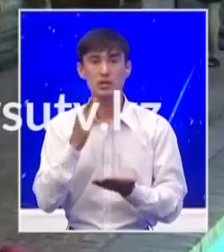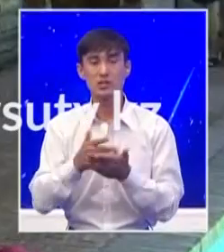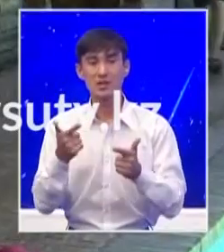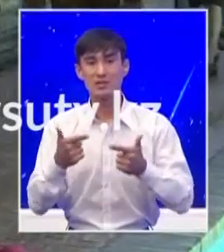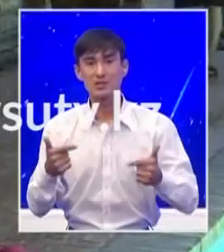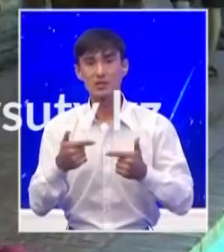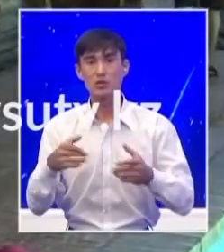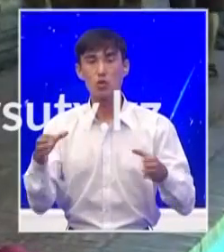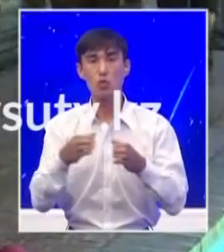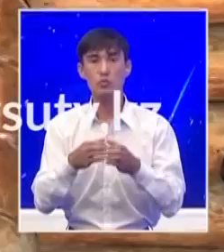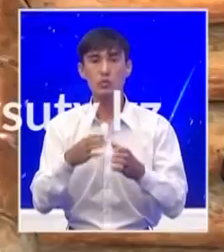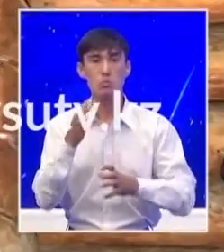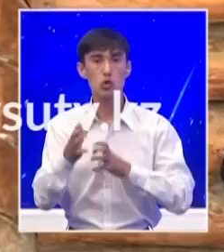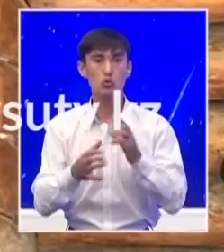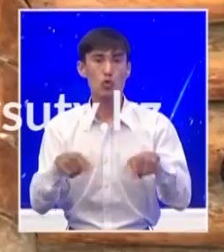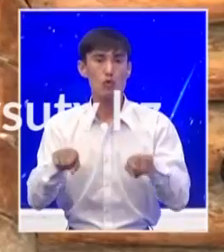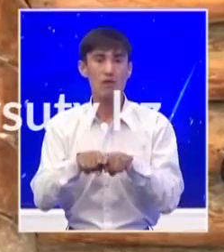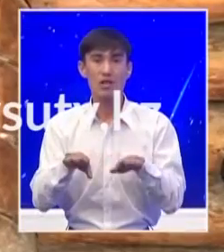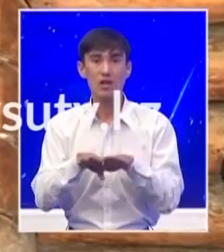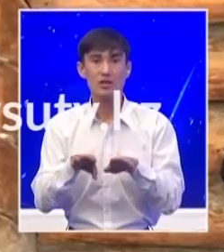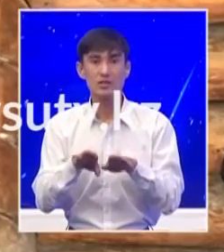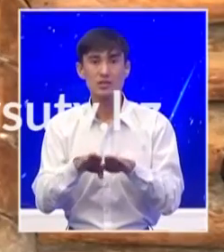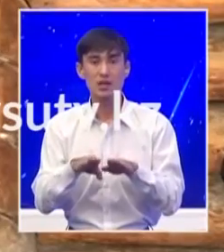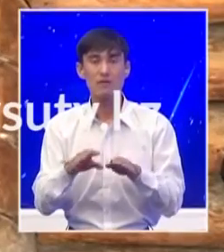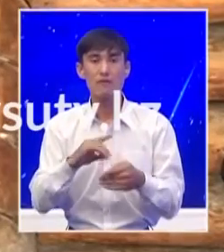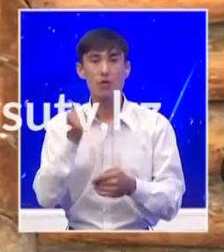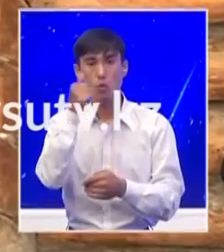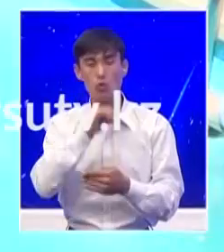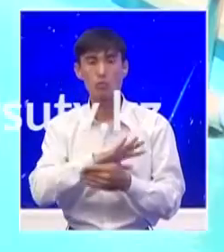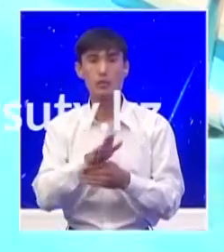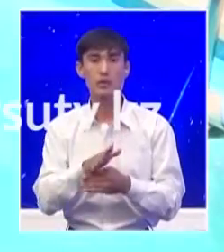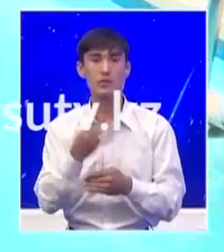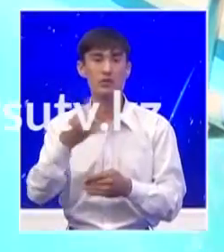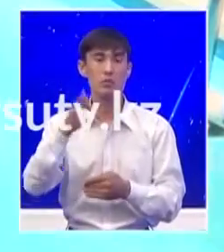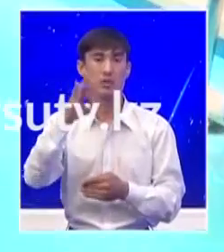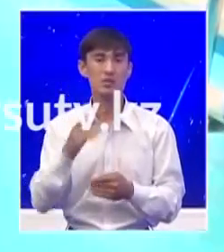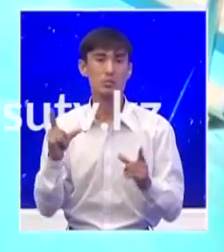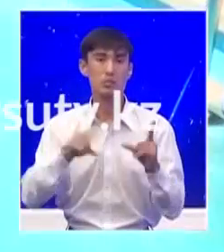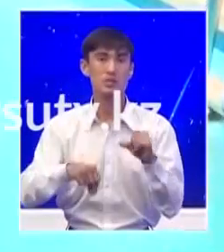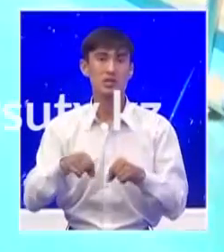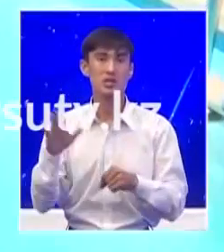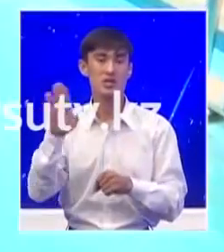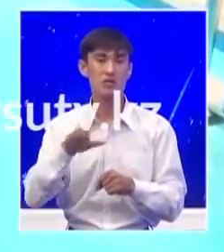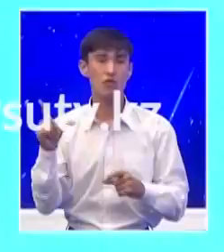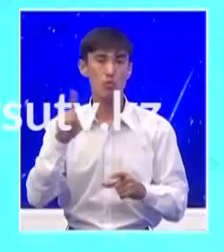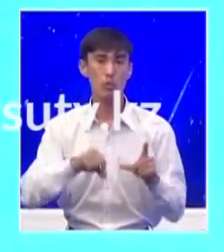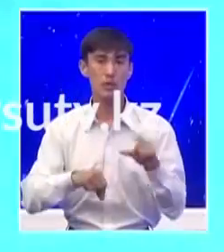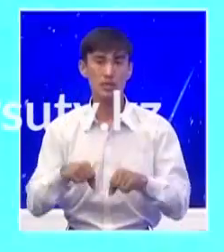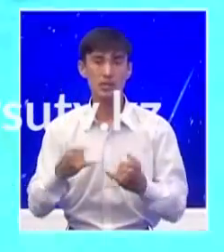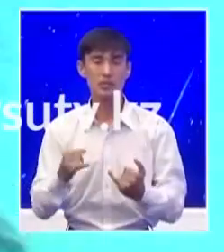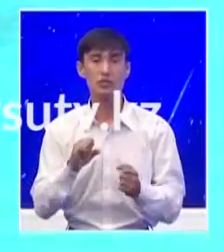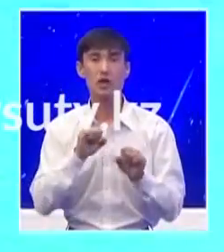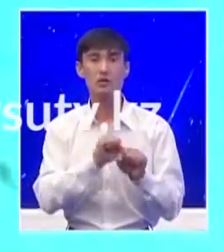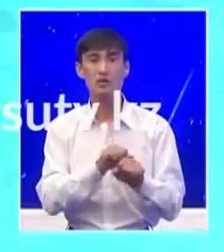комплексы международного класса. В годы до пандемии около 40% посетителей приезжало сюда из Европы. И сегодня здесь